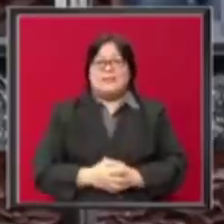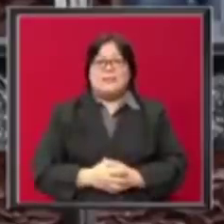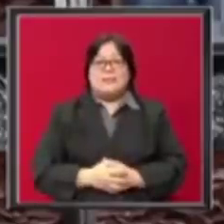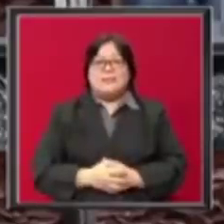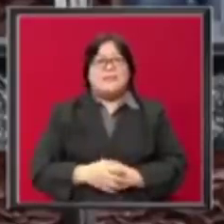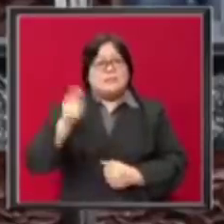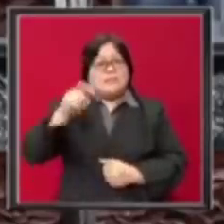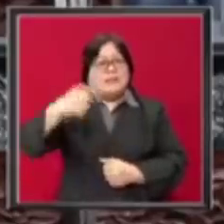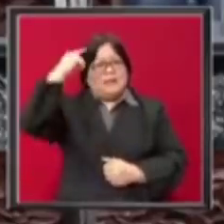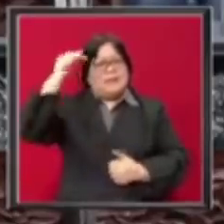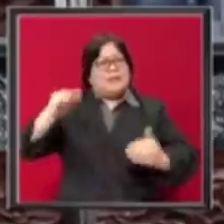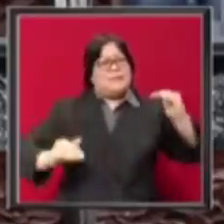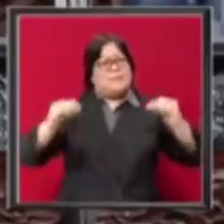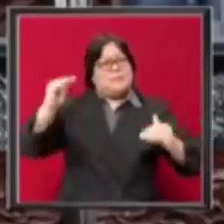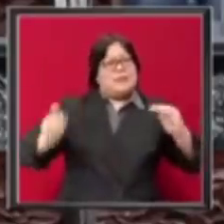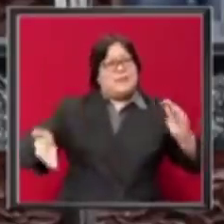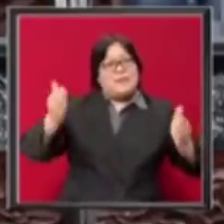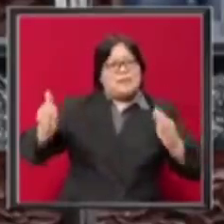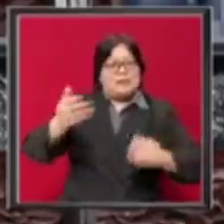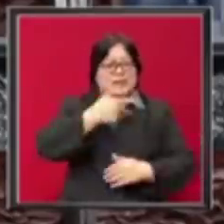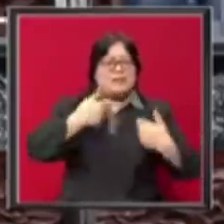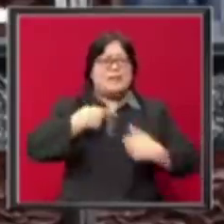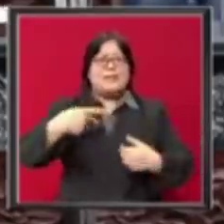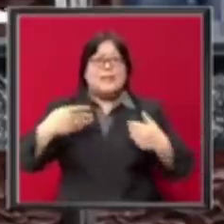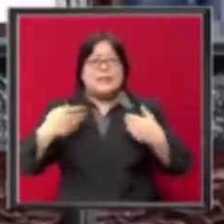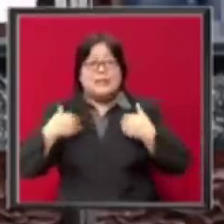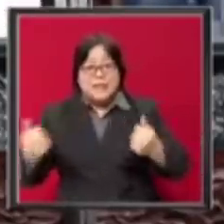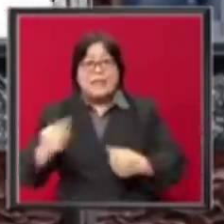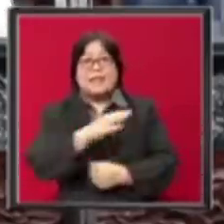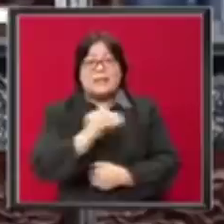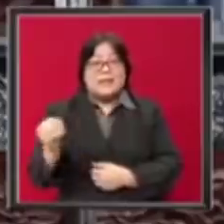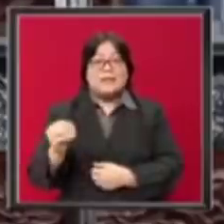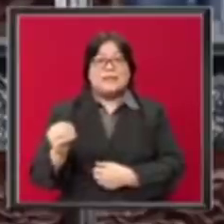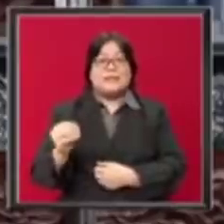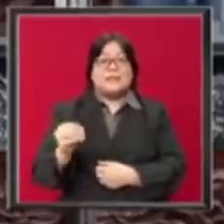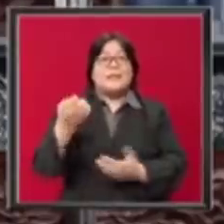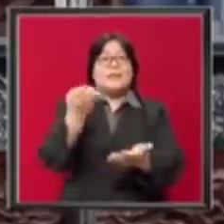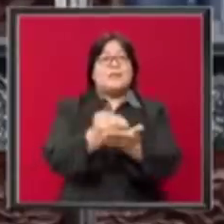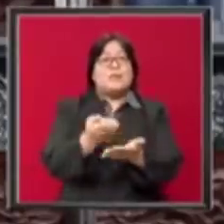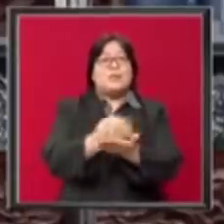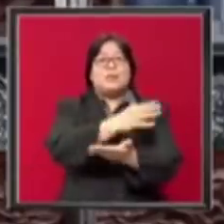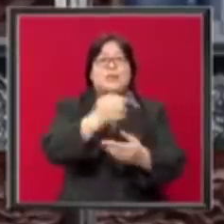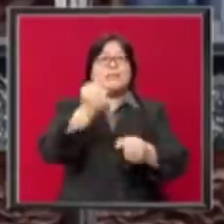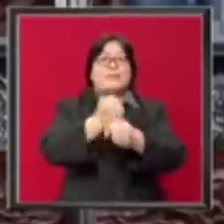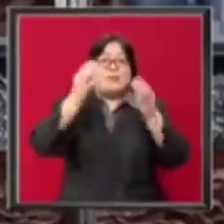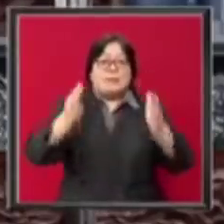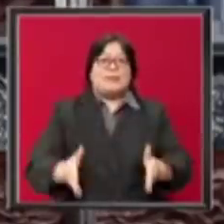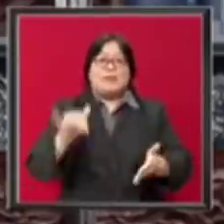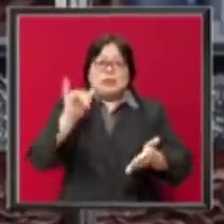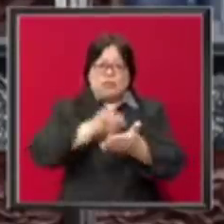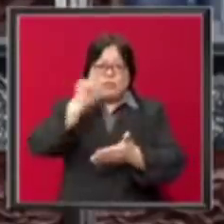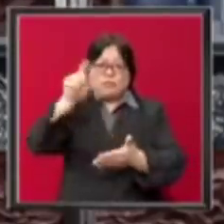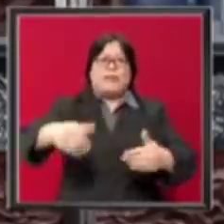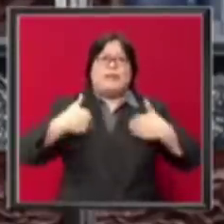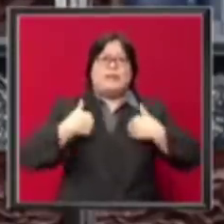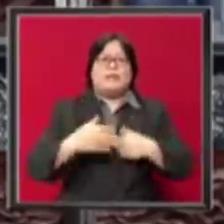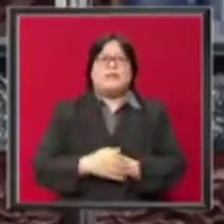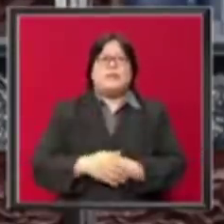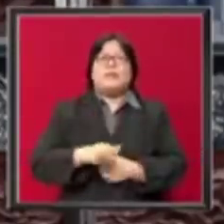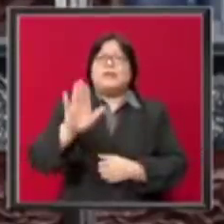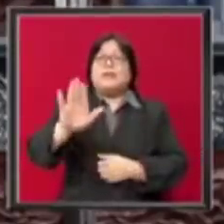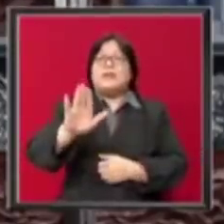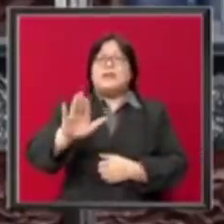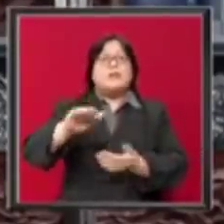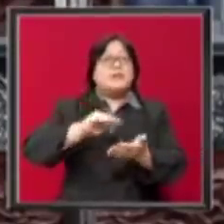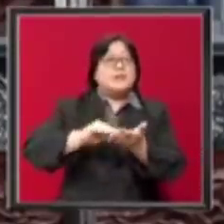oleh mereka, pertimbangan di antara kesihatan dan juga ekonomi dan pekerjaan basic itu harus ada. Puan